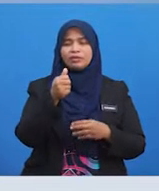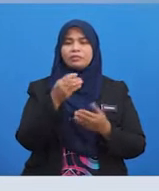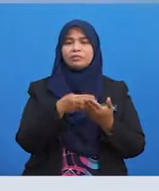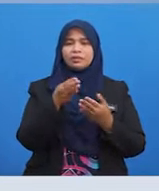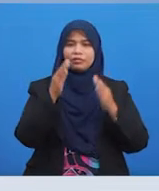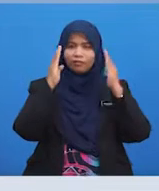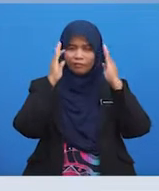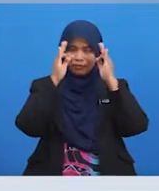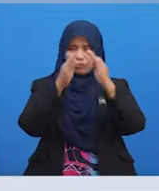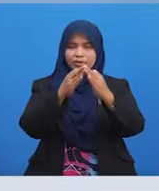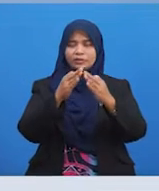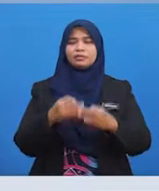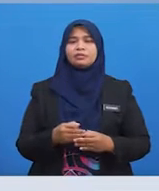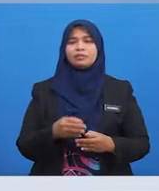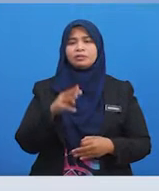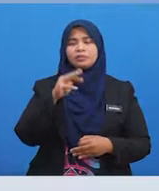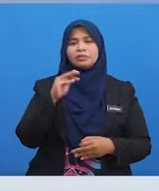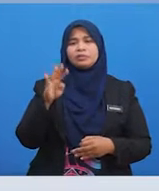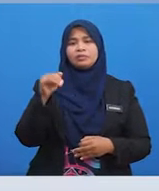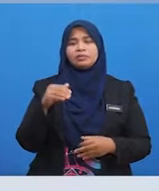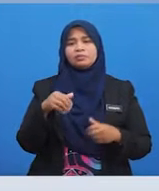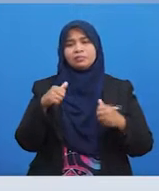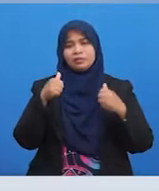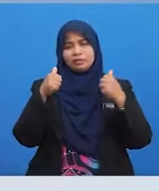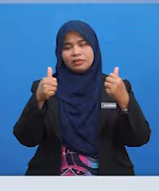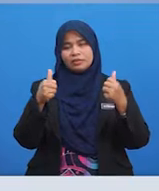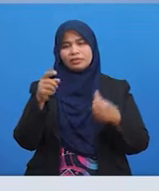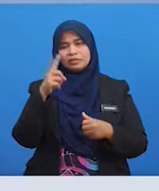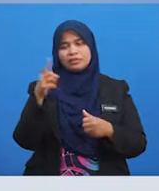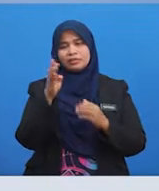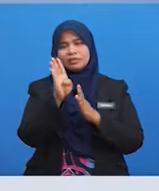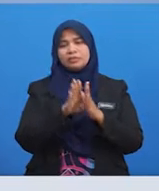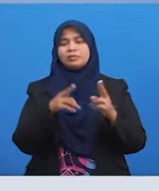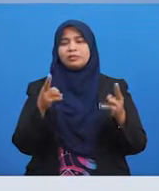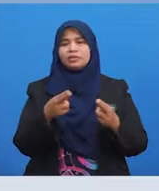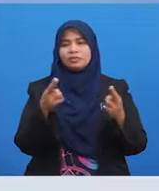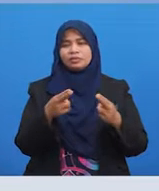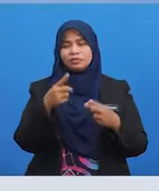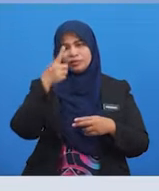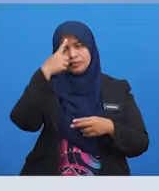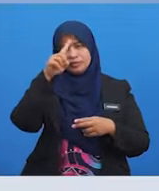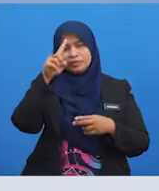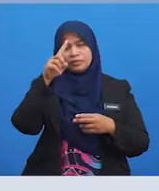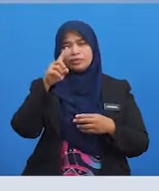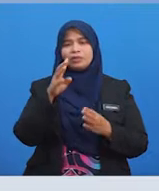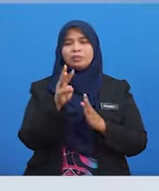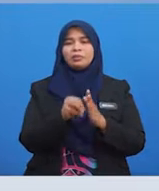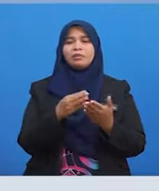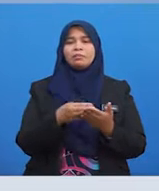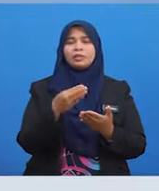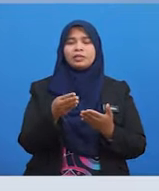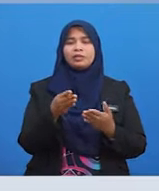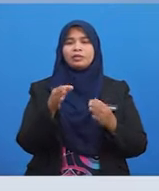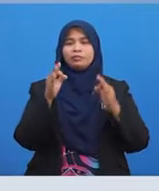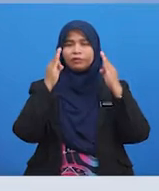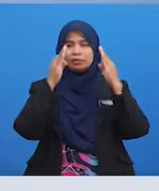tumpuan. Murid yang hebat sentiasa berusaha untuk memberi